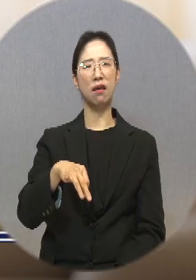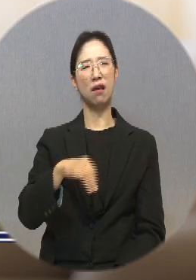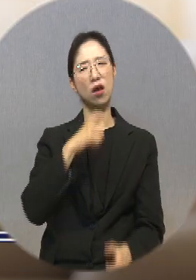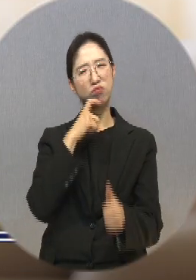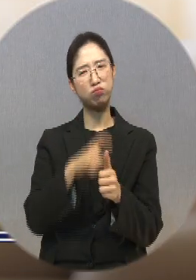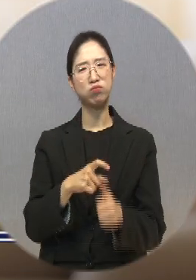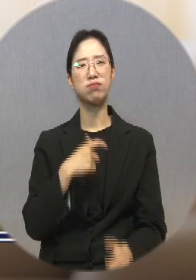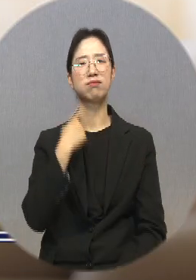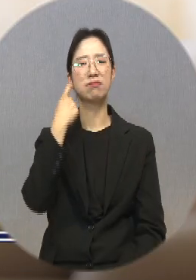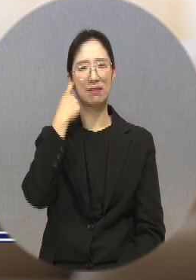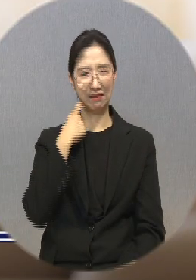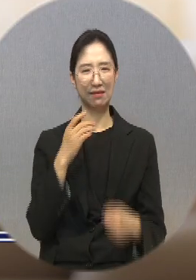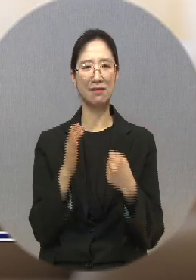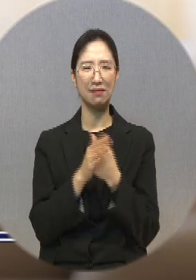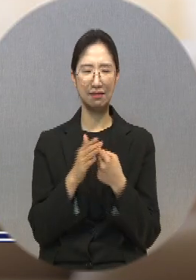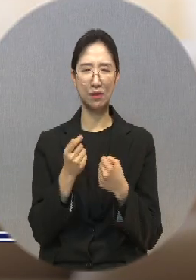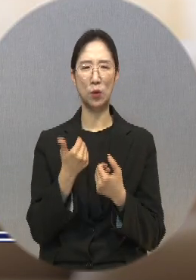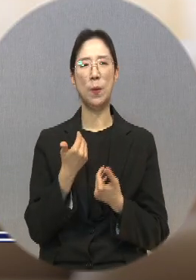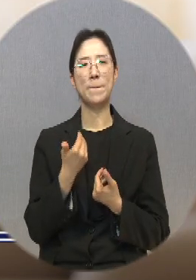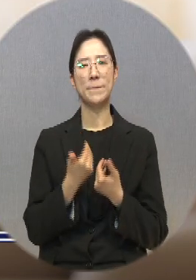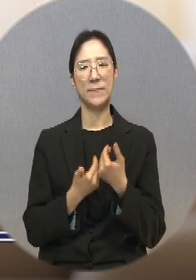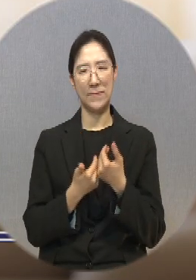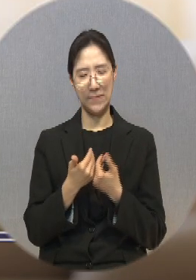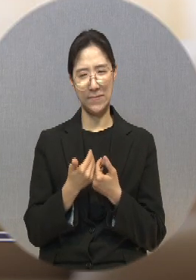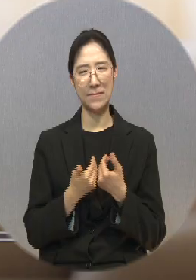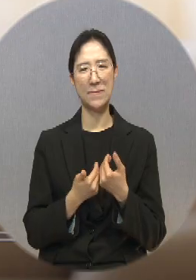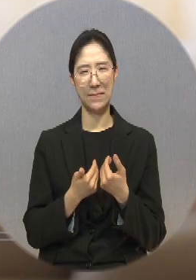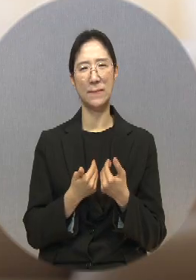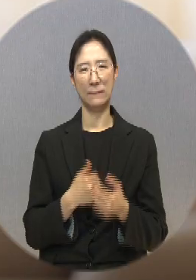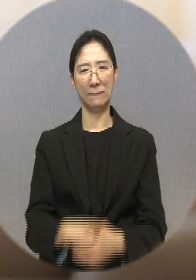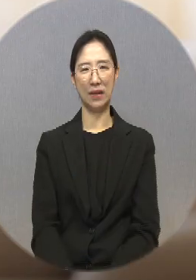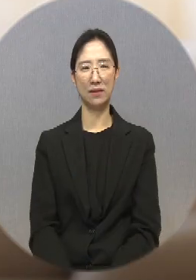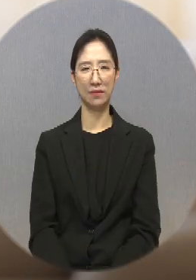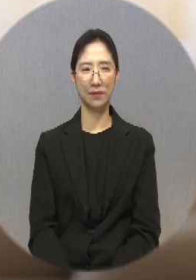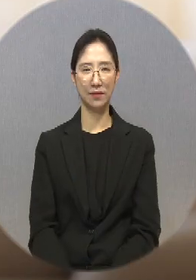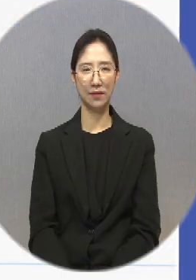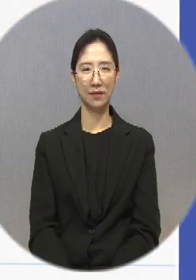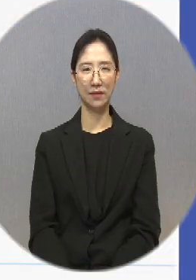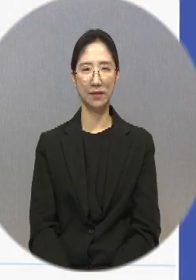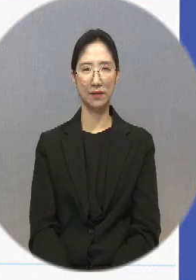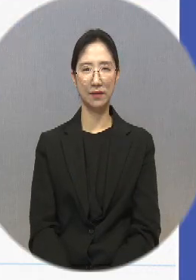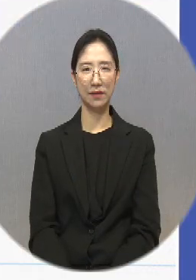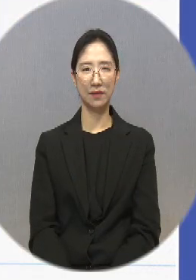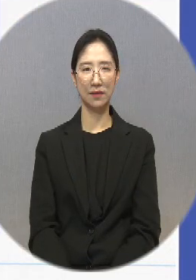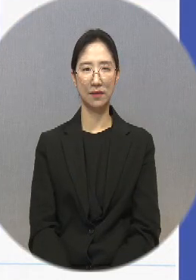느낌을 받았기 때문에 저는 탈북자라는 용어가 불쾌했습니다.